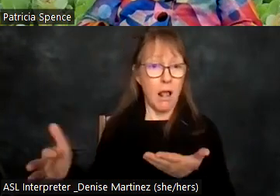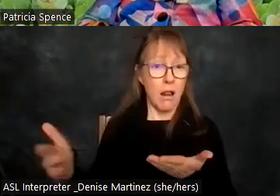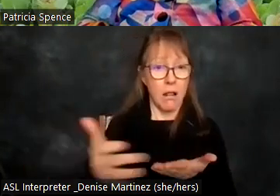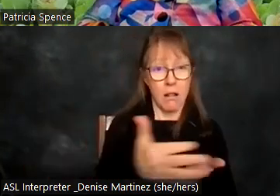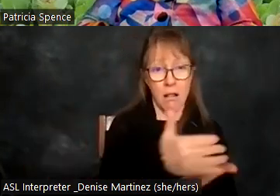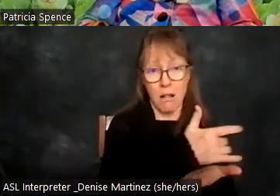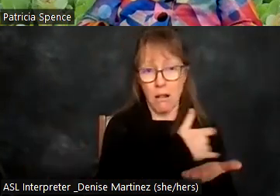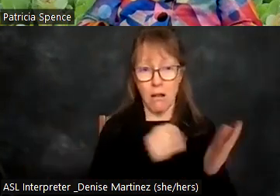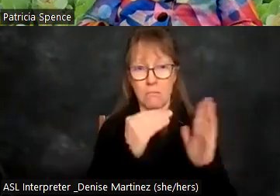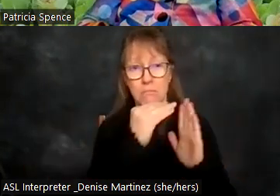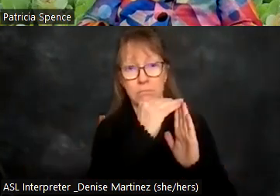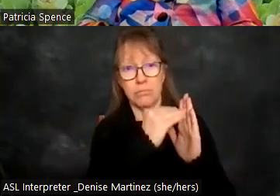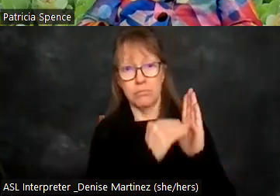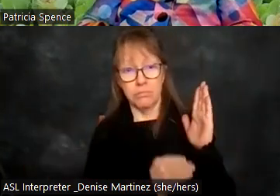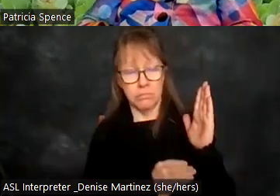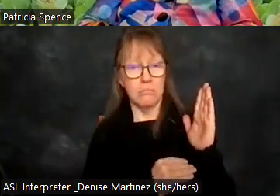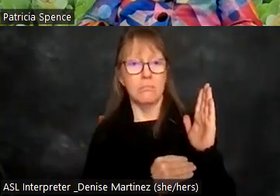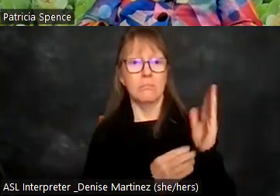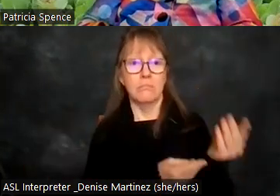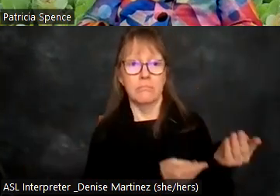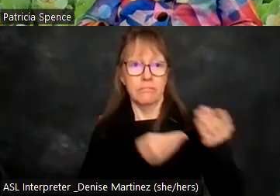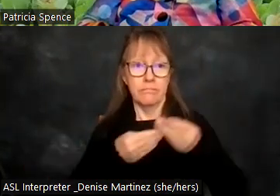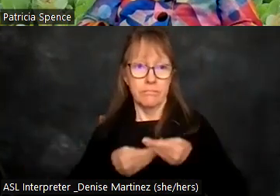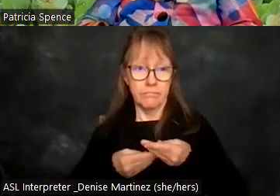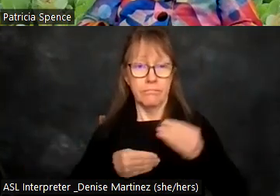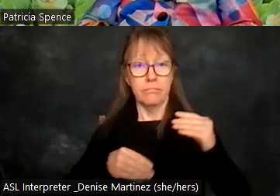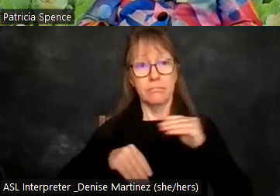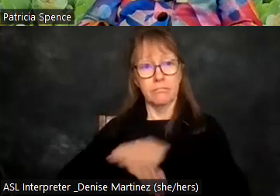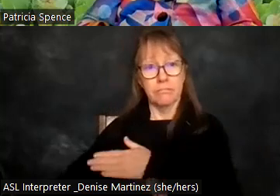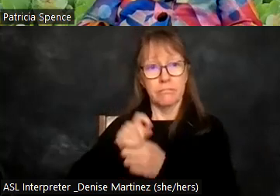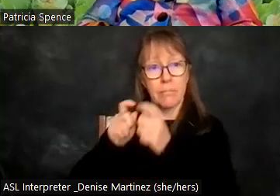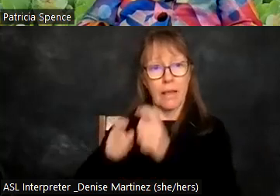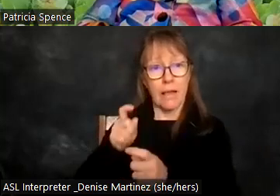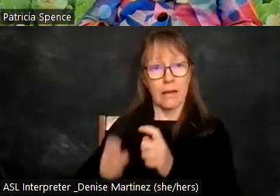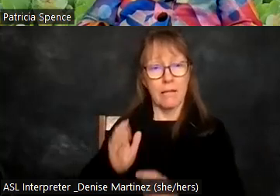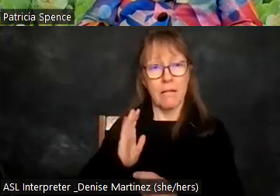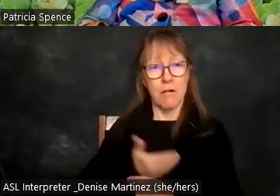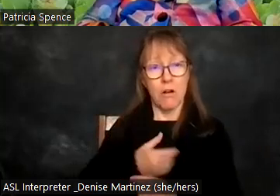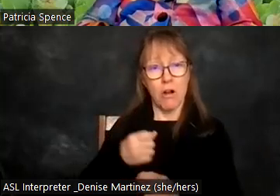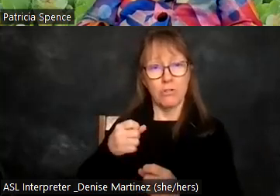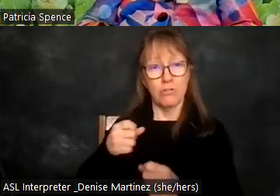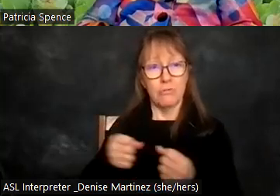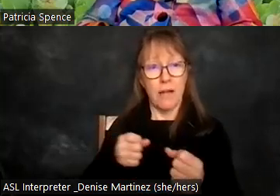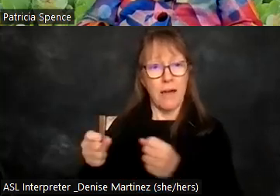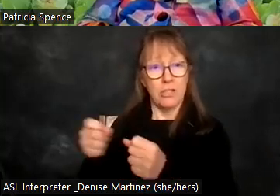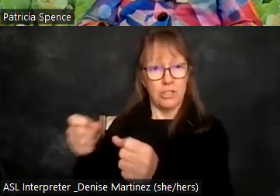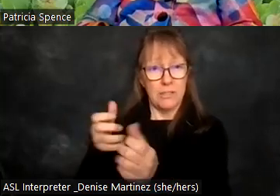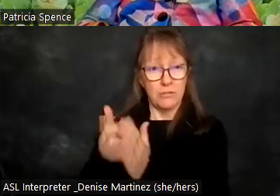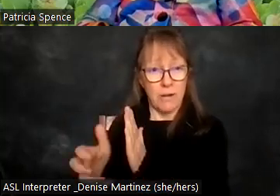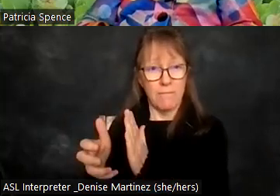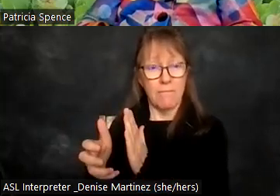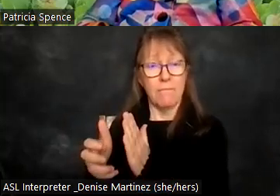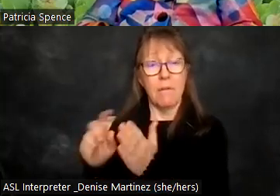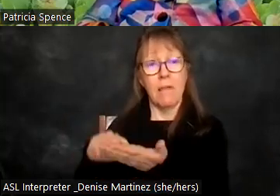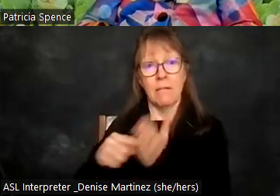qui va venir is ça them nous to espérer edit c'est que the nous draft allons utiliser pour nous strategy capable so that modifier stratégie the projet final A draft will be